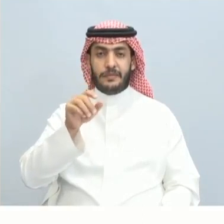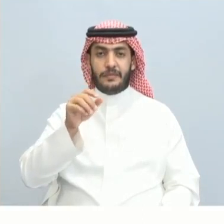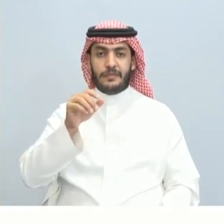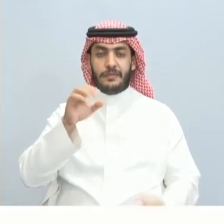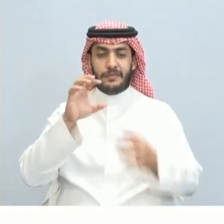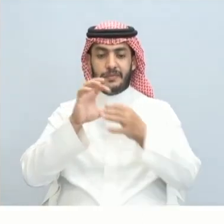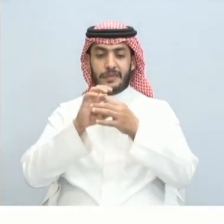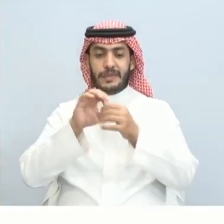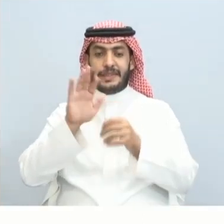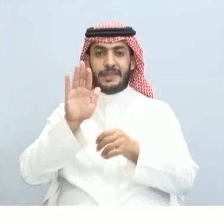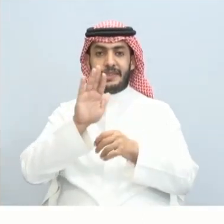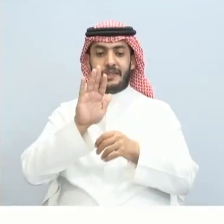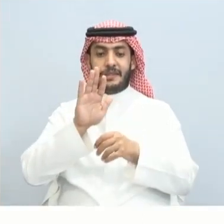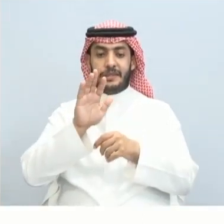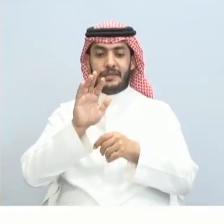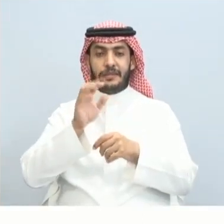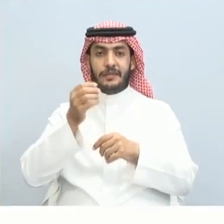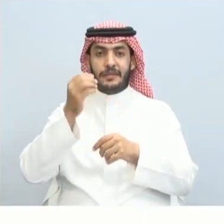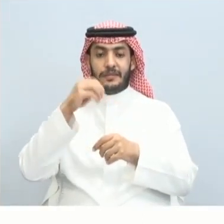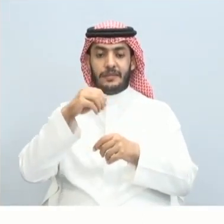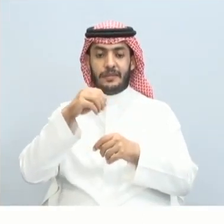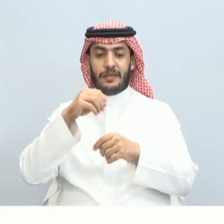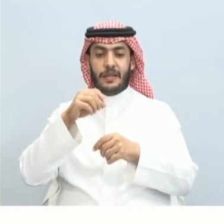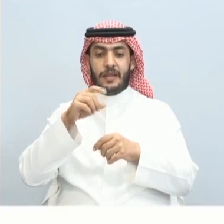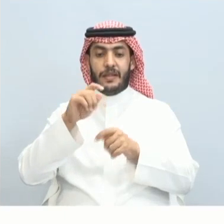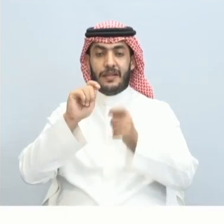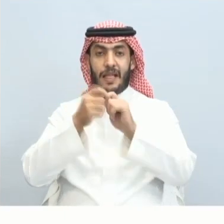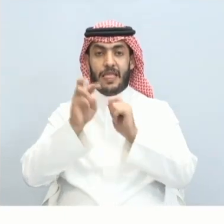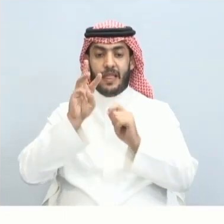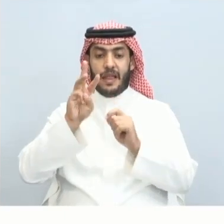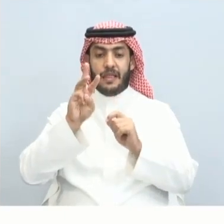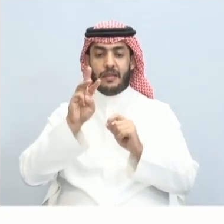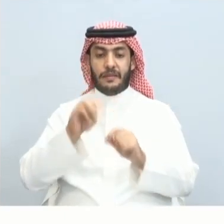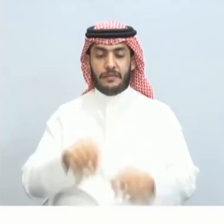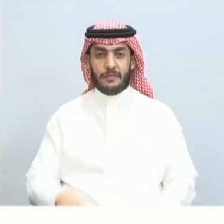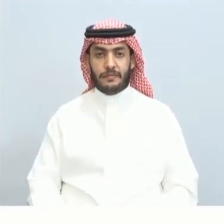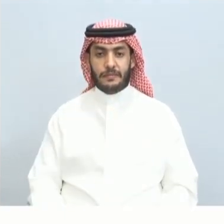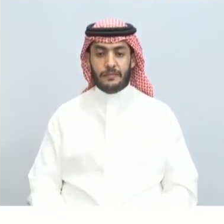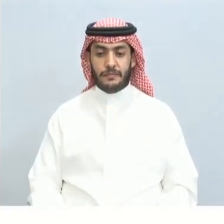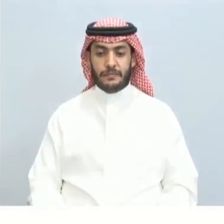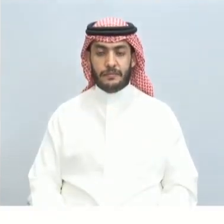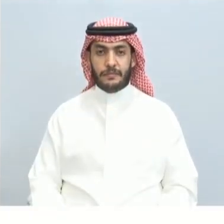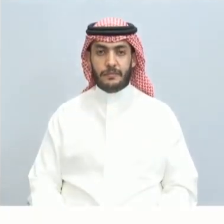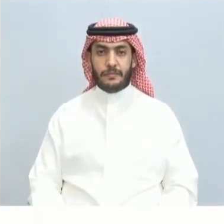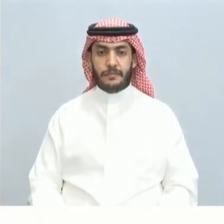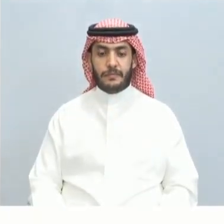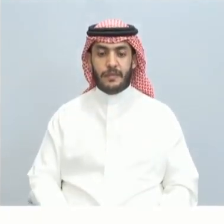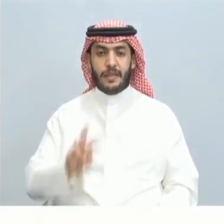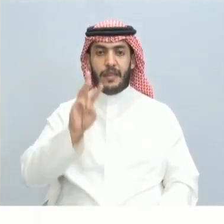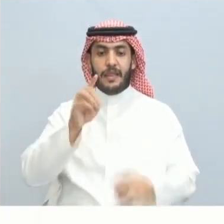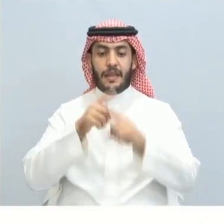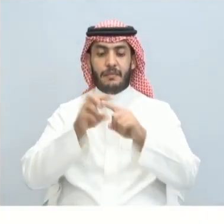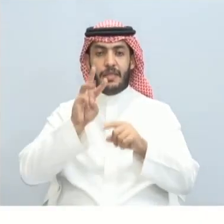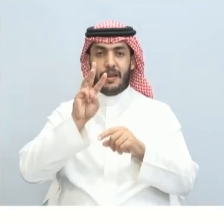العلاقه سين نضع مكانها العدد ثلاثه ماذا تصبح العباره نعم تصبح ثلاثه